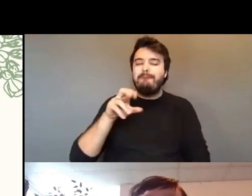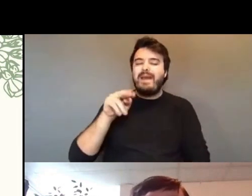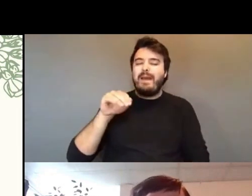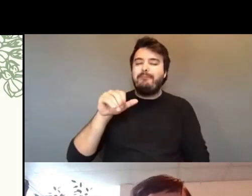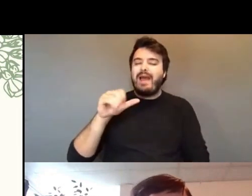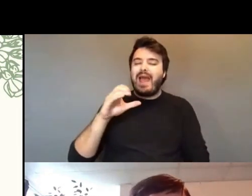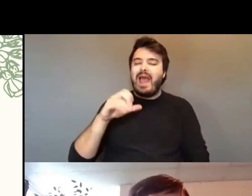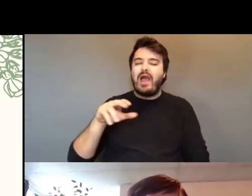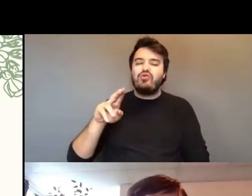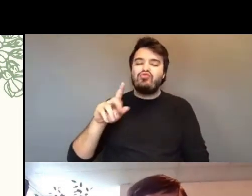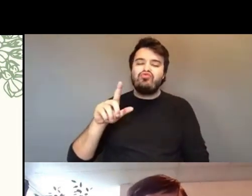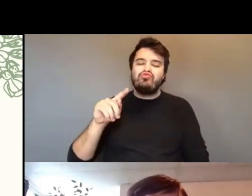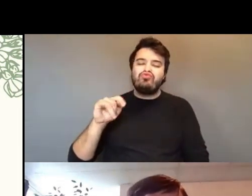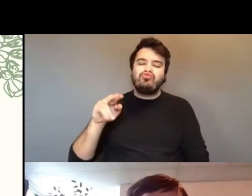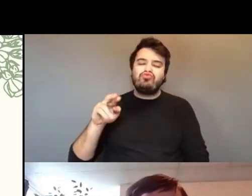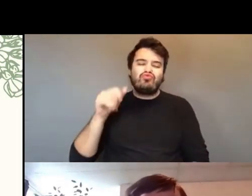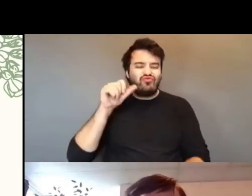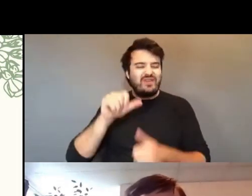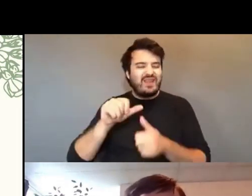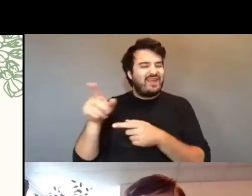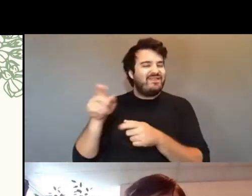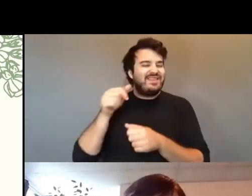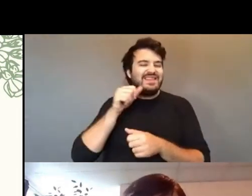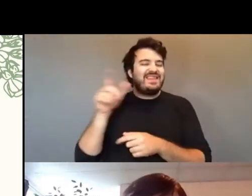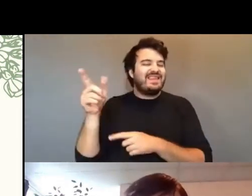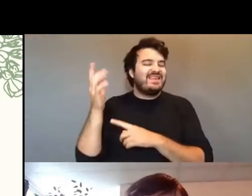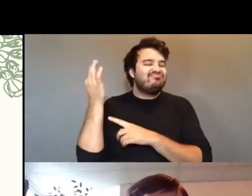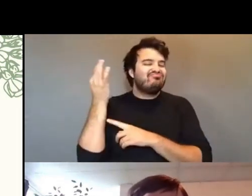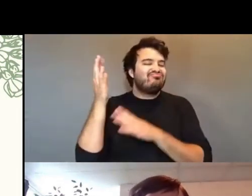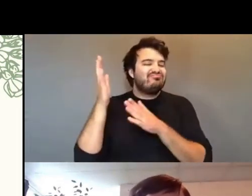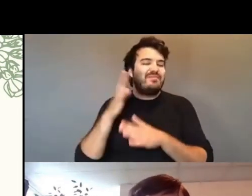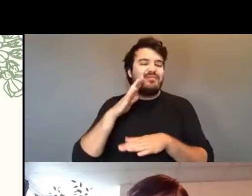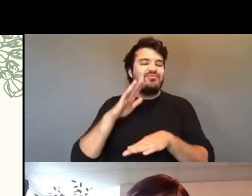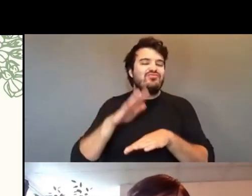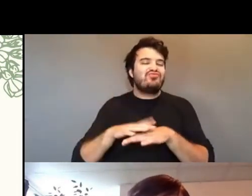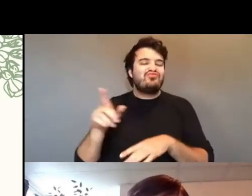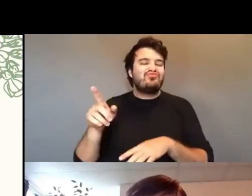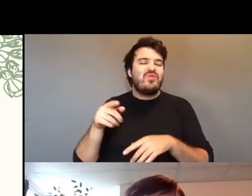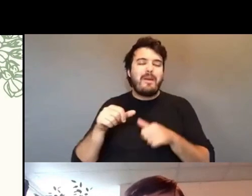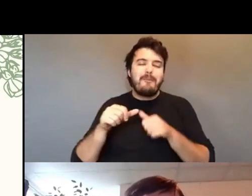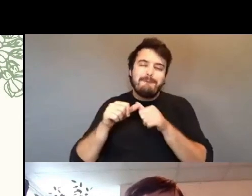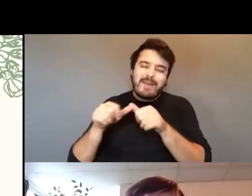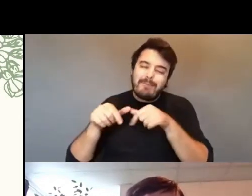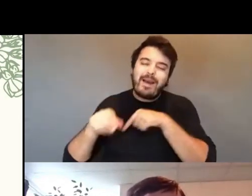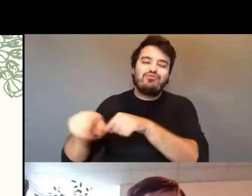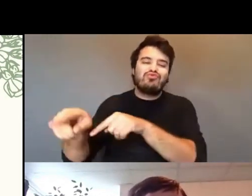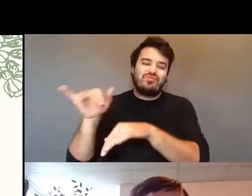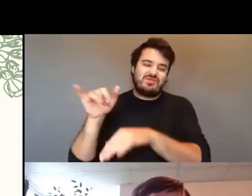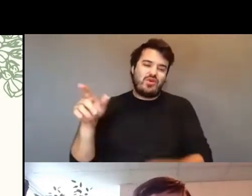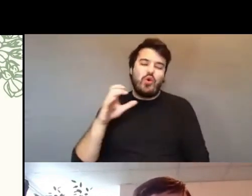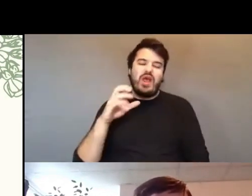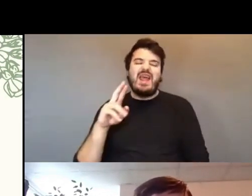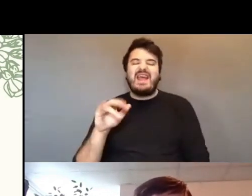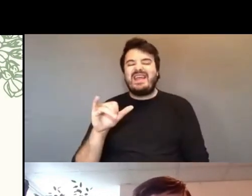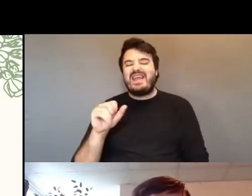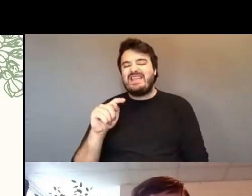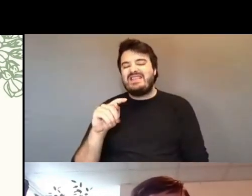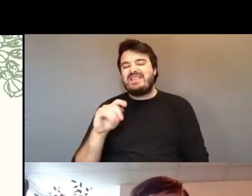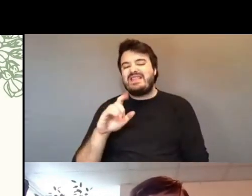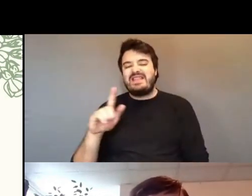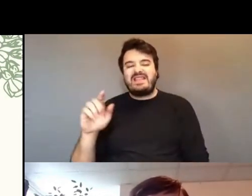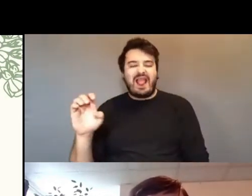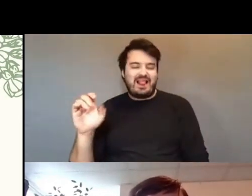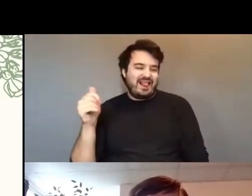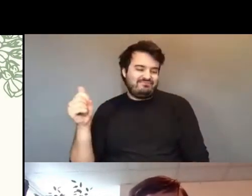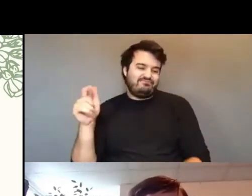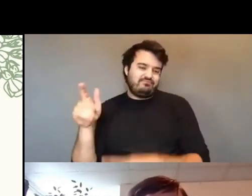invitée, Christelle Fournier, qui nous a parlé de la permaculture. C'est son domaine de travail. Et puis, on a appris ensemble que